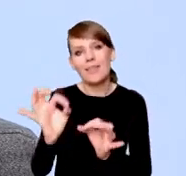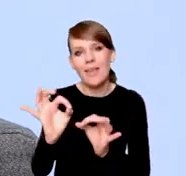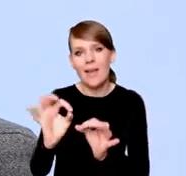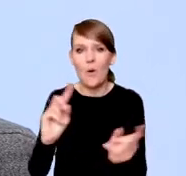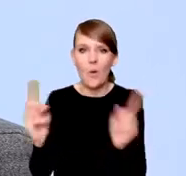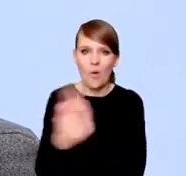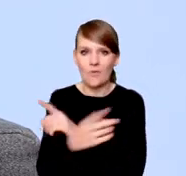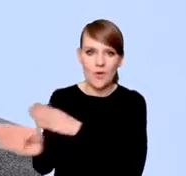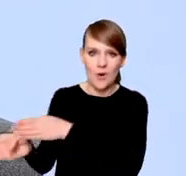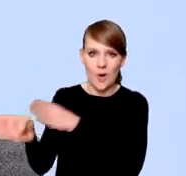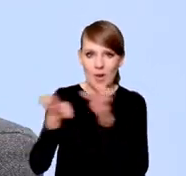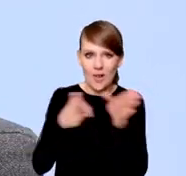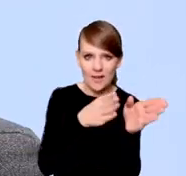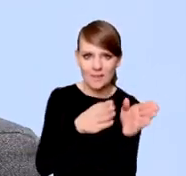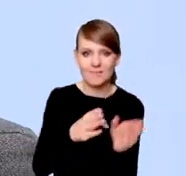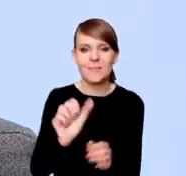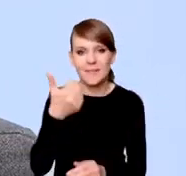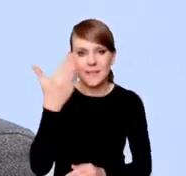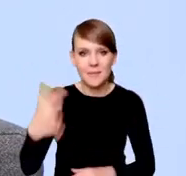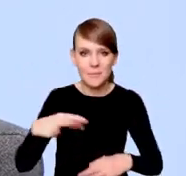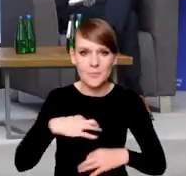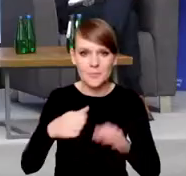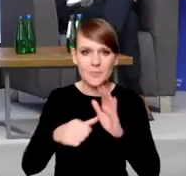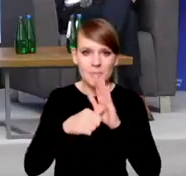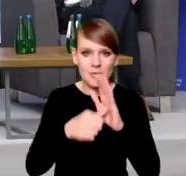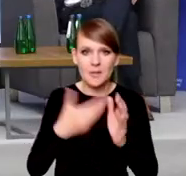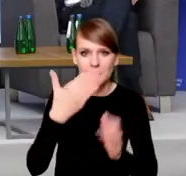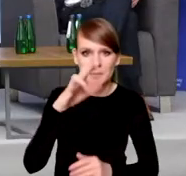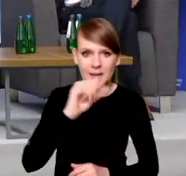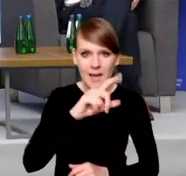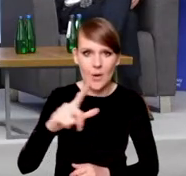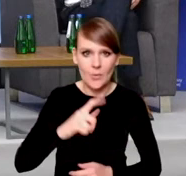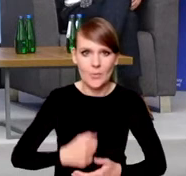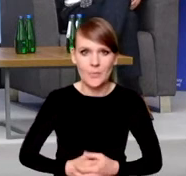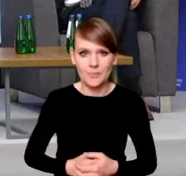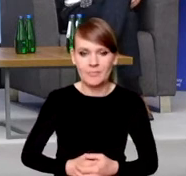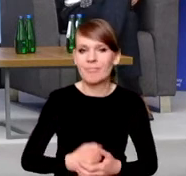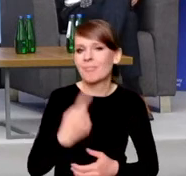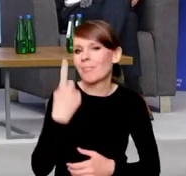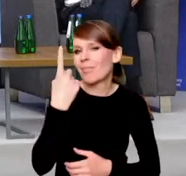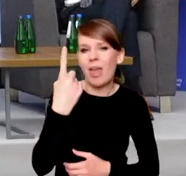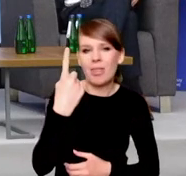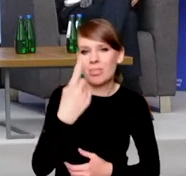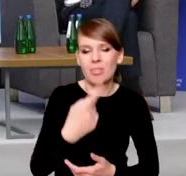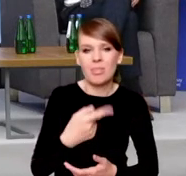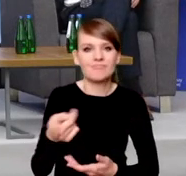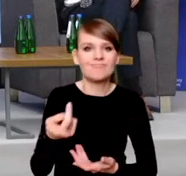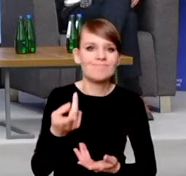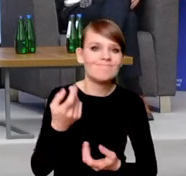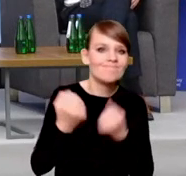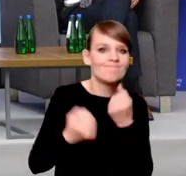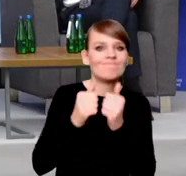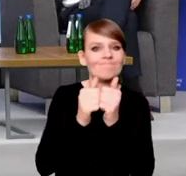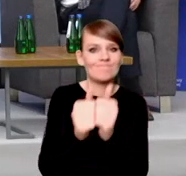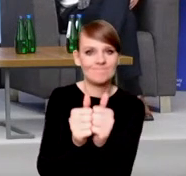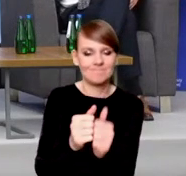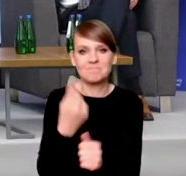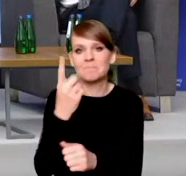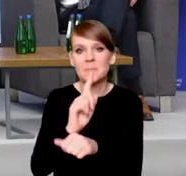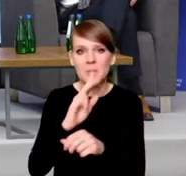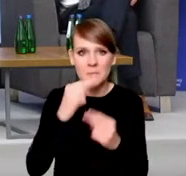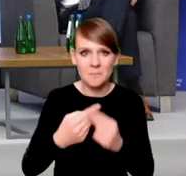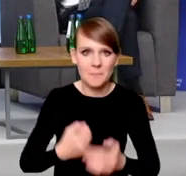pana przewodniczącego Michała. Jedno wyzwanie, minuta. Gdzie znaleźć wiarę